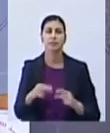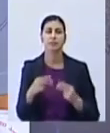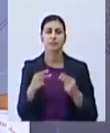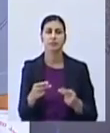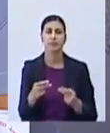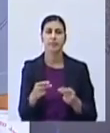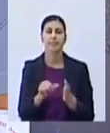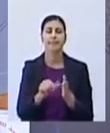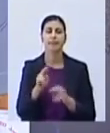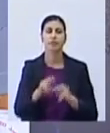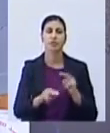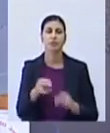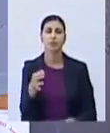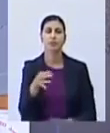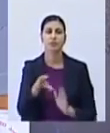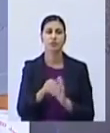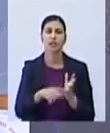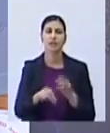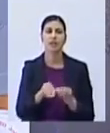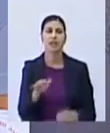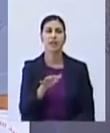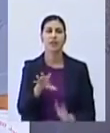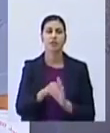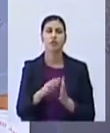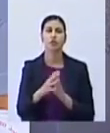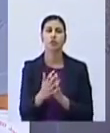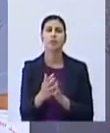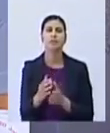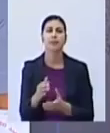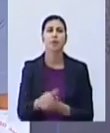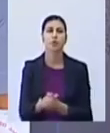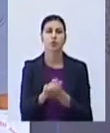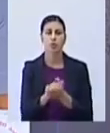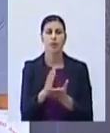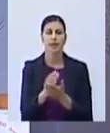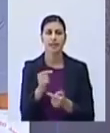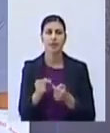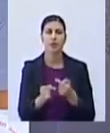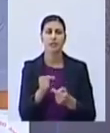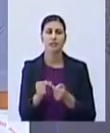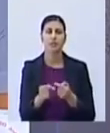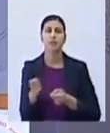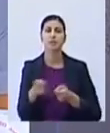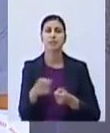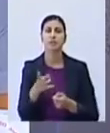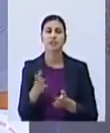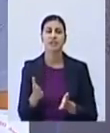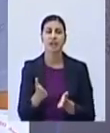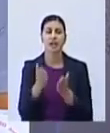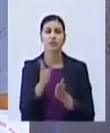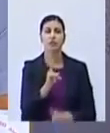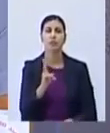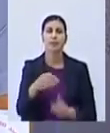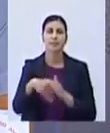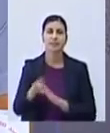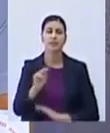ქარხნების მშენებლობას რაიონებში. ყველა ქვეყანაში საერთოდ სოფლის მეურნეობა არ დოტაციური. ჩვენ უნდა შევუქმნათ ეს პირობები და ამ ბიზნესმენები უნდა წავახალისოთ, რომლებიც